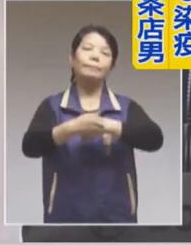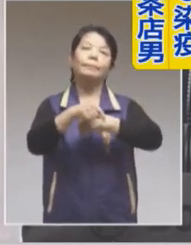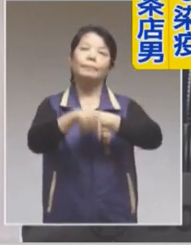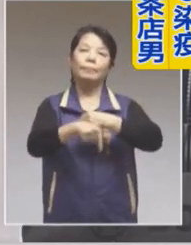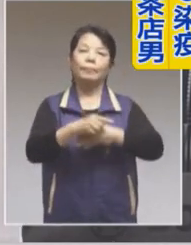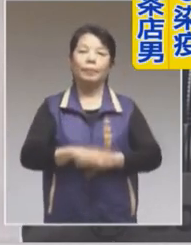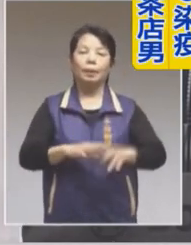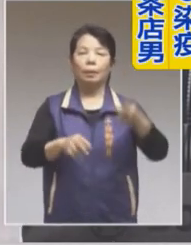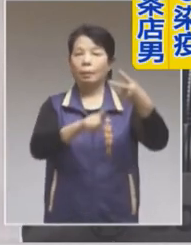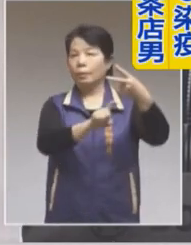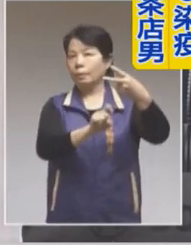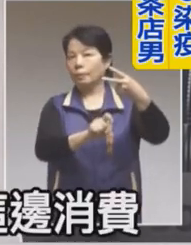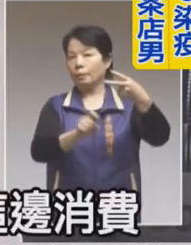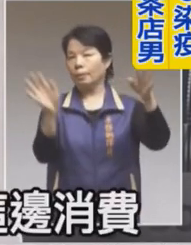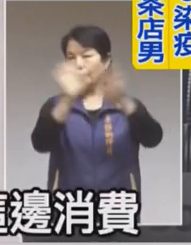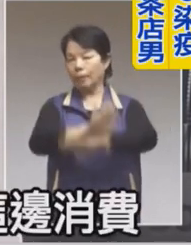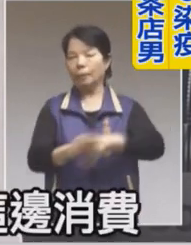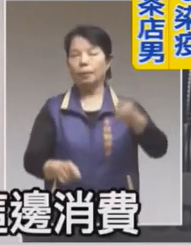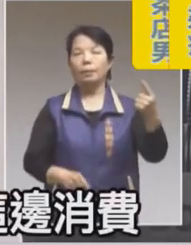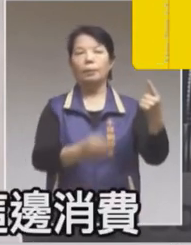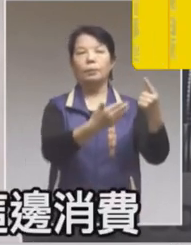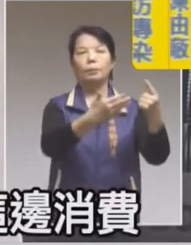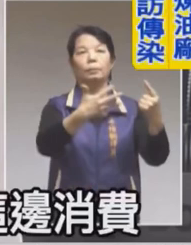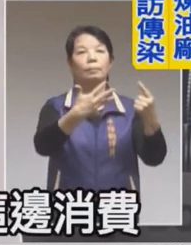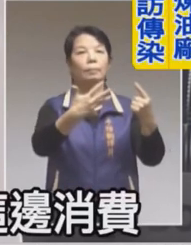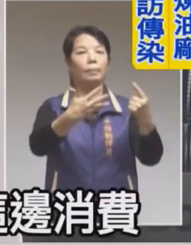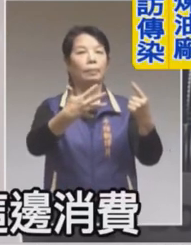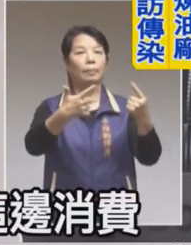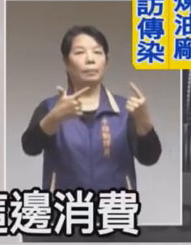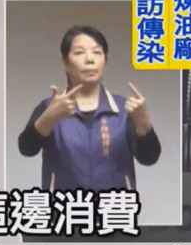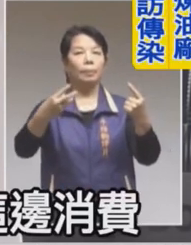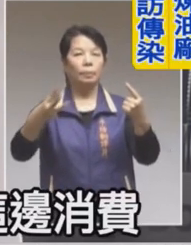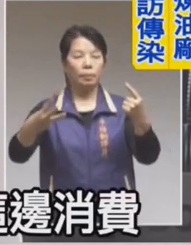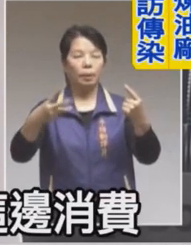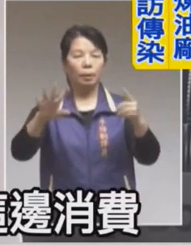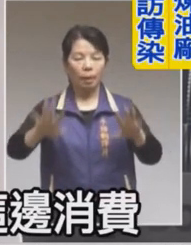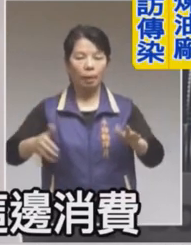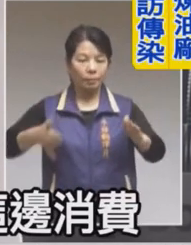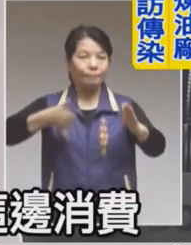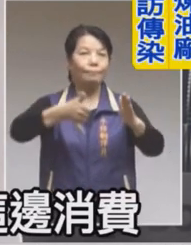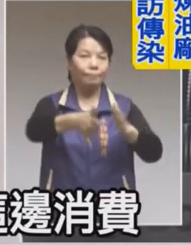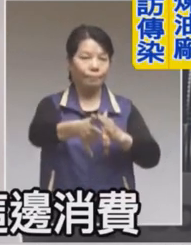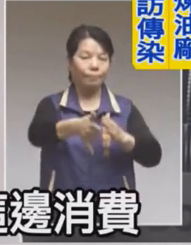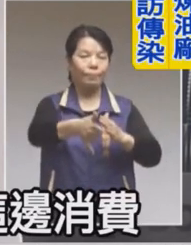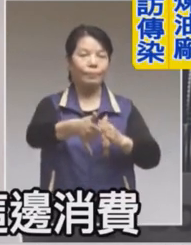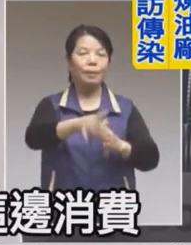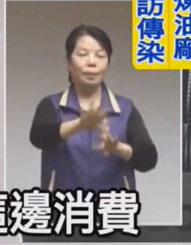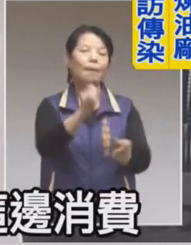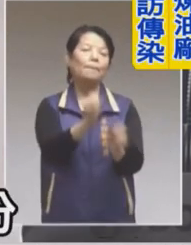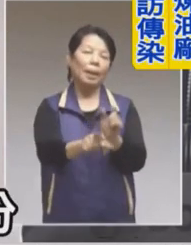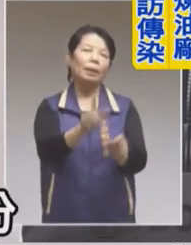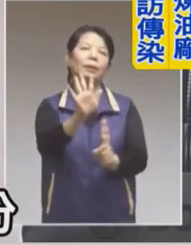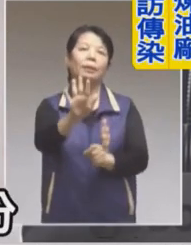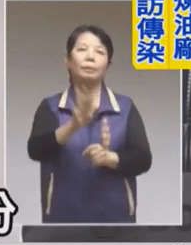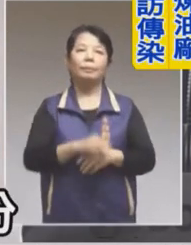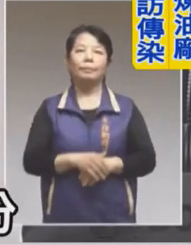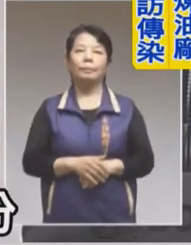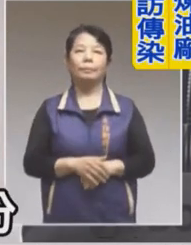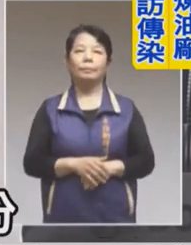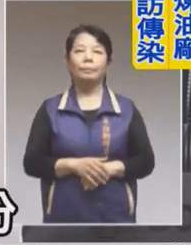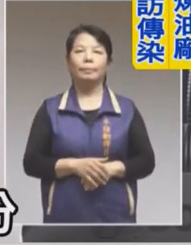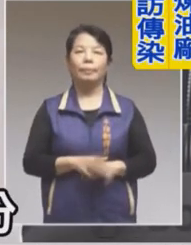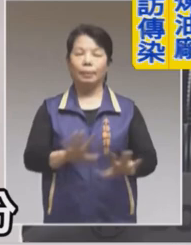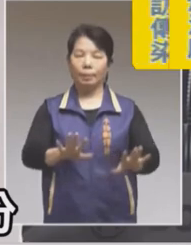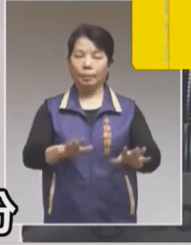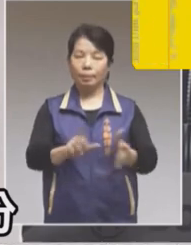在2月10号晚上19863曾经到他的职场这边去进行消费。那